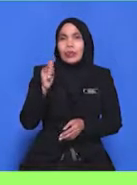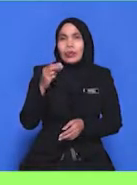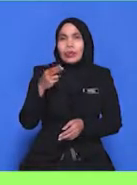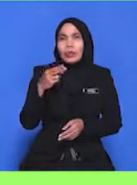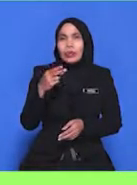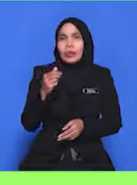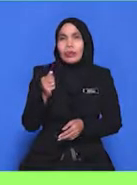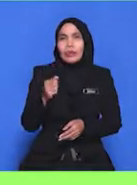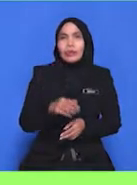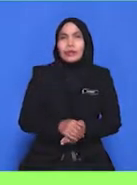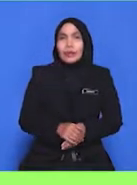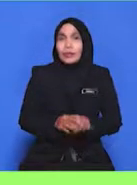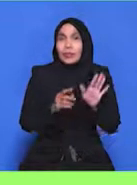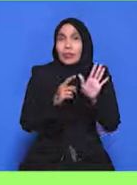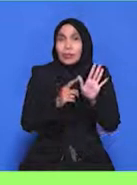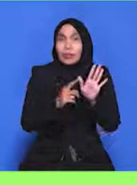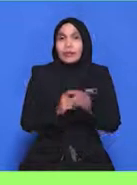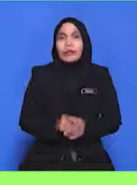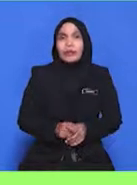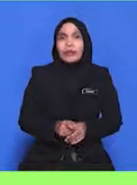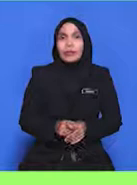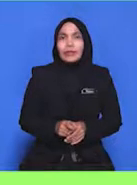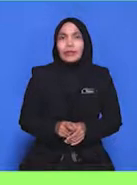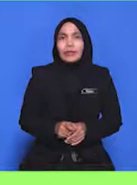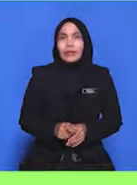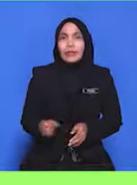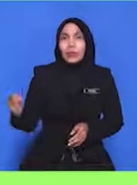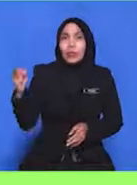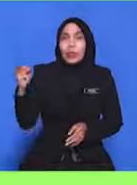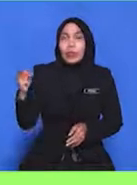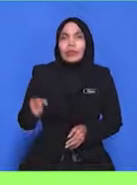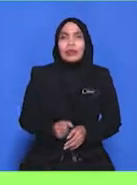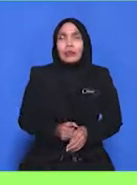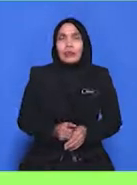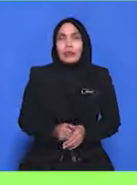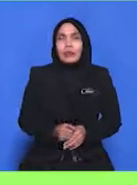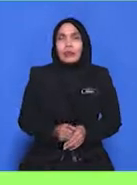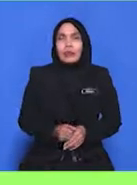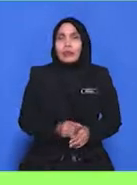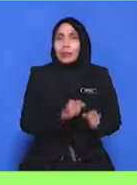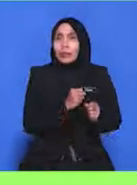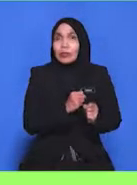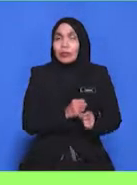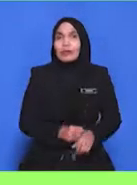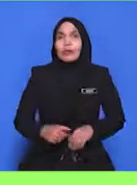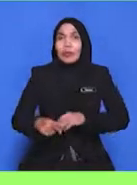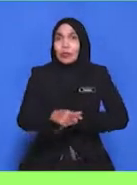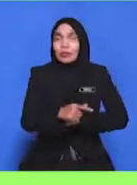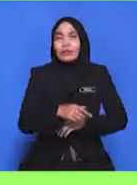Dan yang kelima, memperkasakan Armada Laut, iaitu dalam bahagian